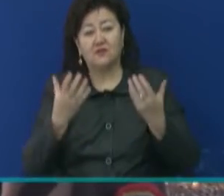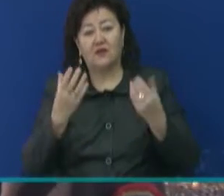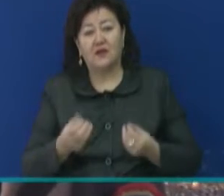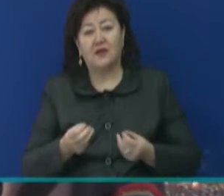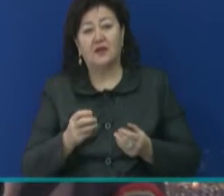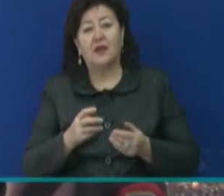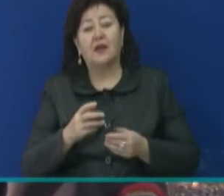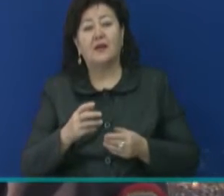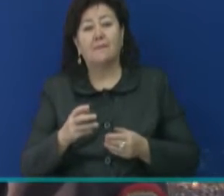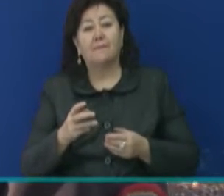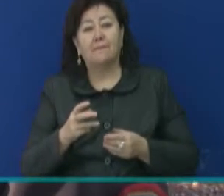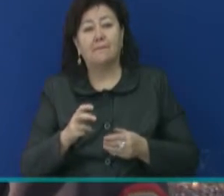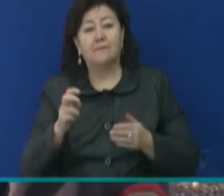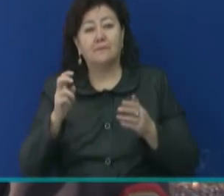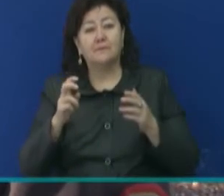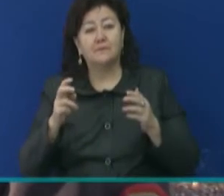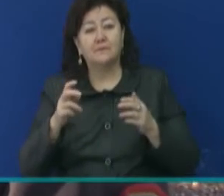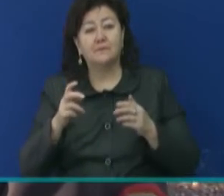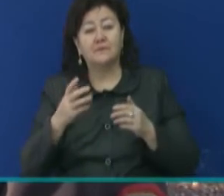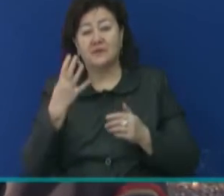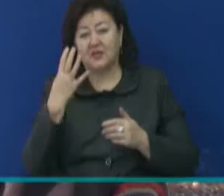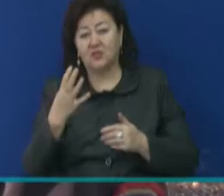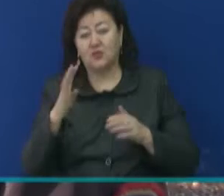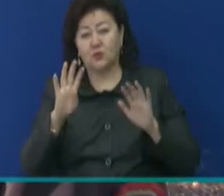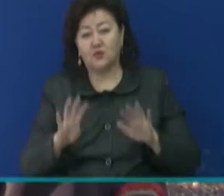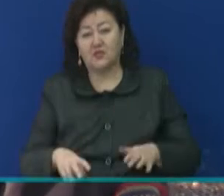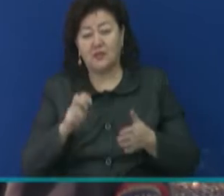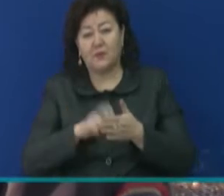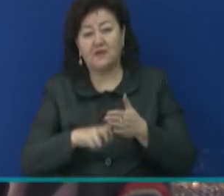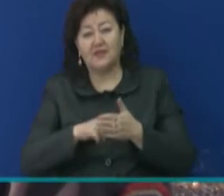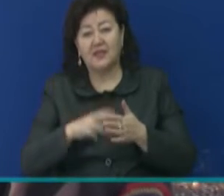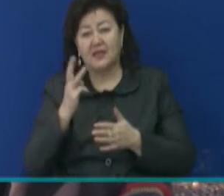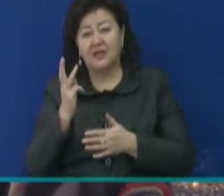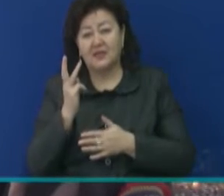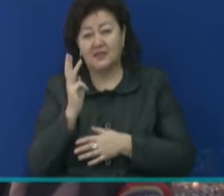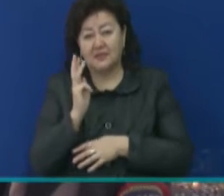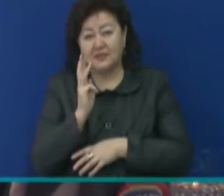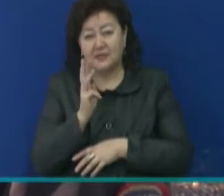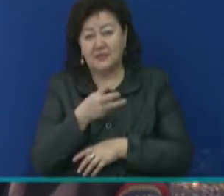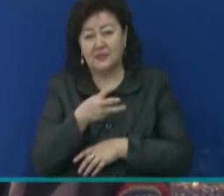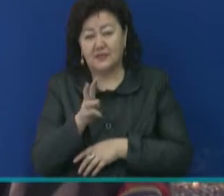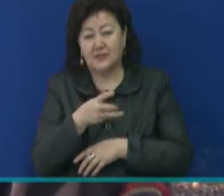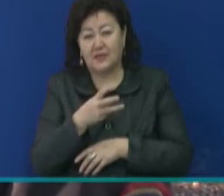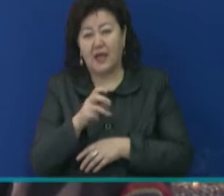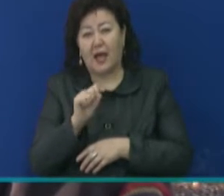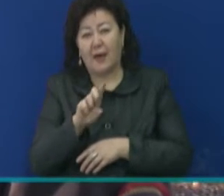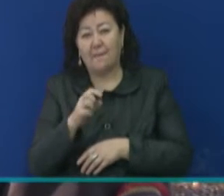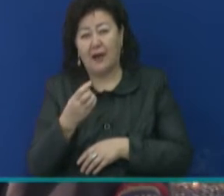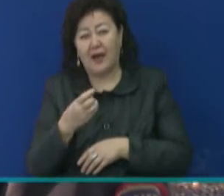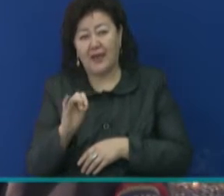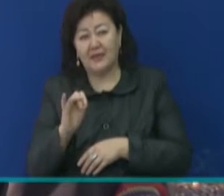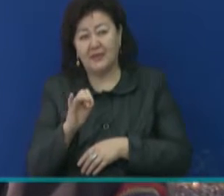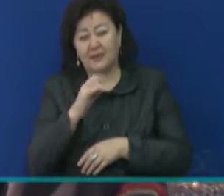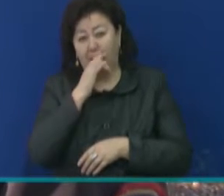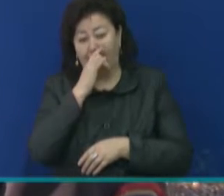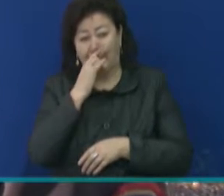фиксация правила дорожного движения в плане дорожной разметки производятся на четырёх участках центре города таких как улица Абая там два